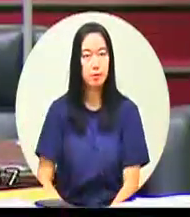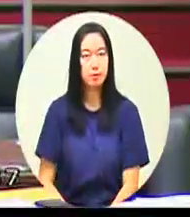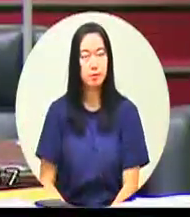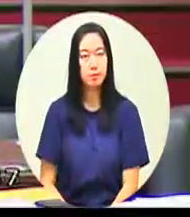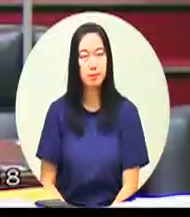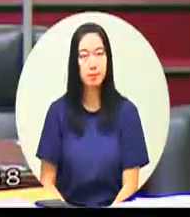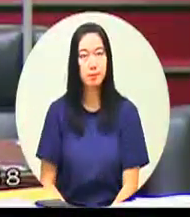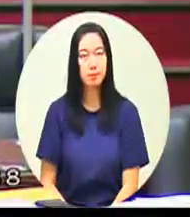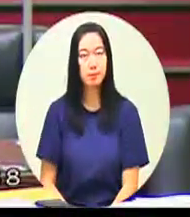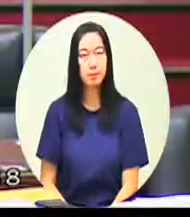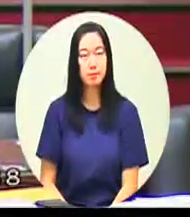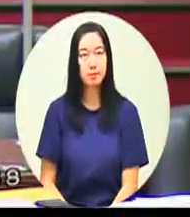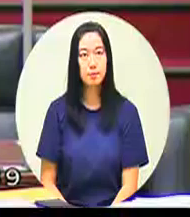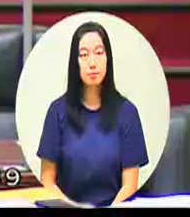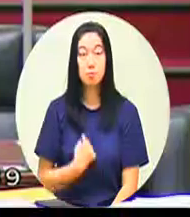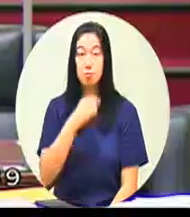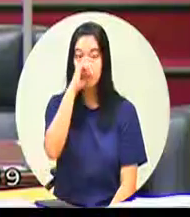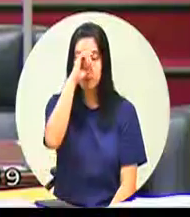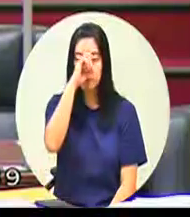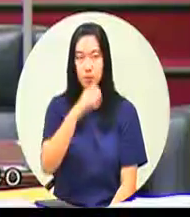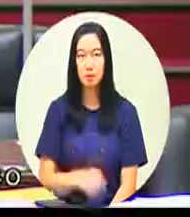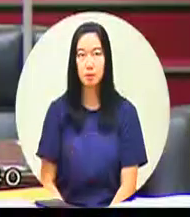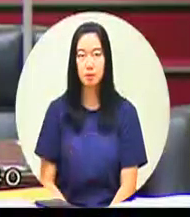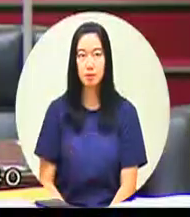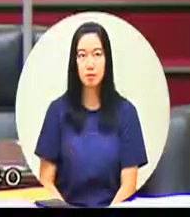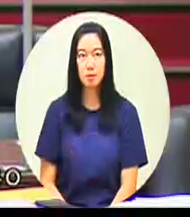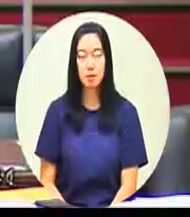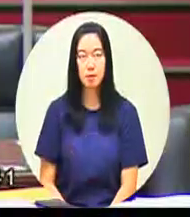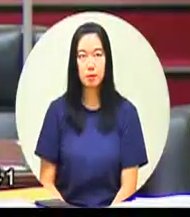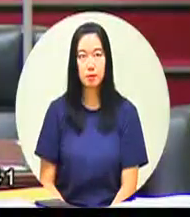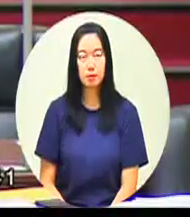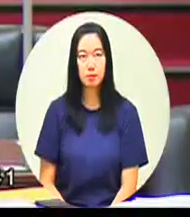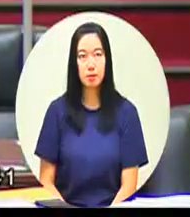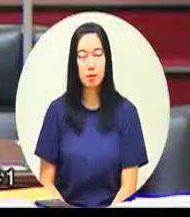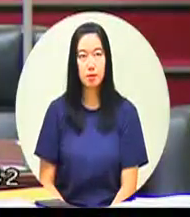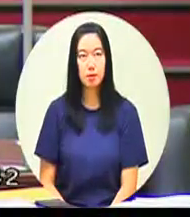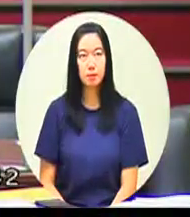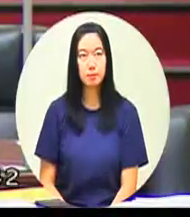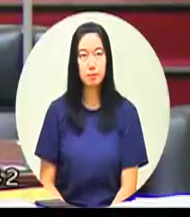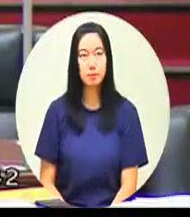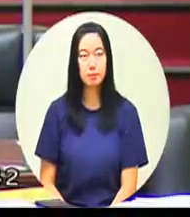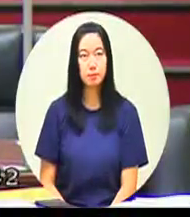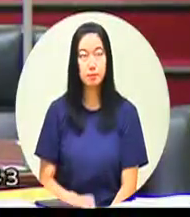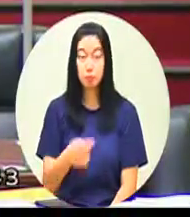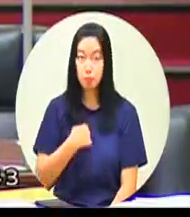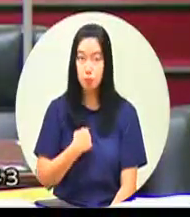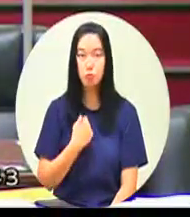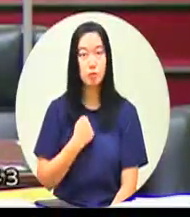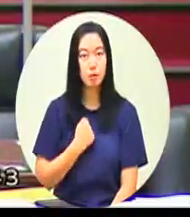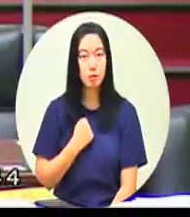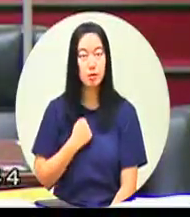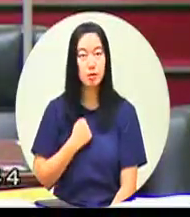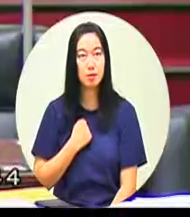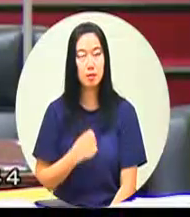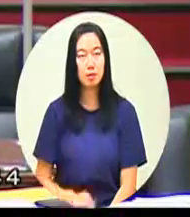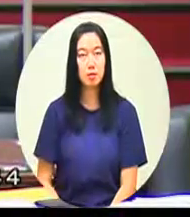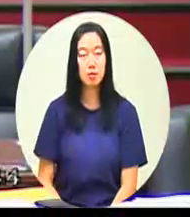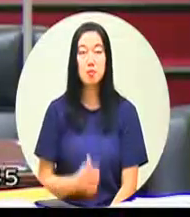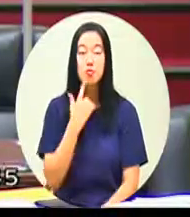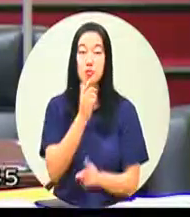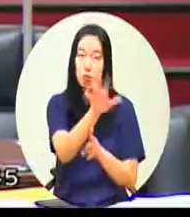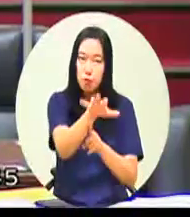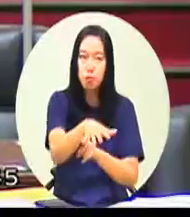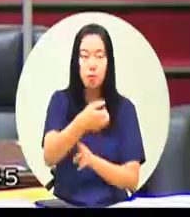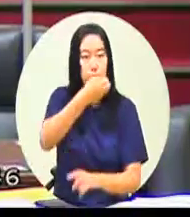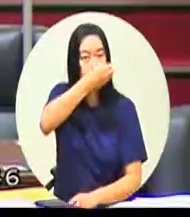个地方。好，我希望这个一部分呢，据我所知，有很多美浓的青年